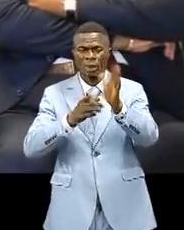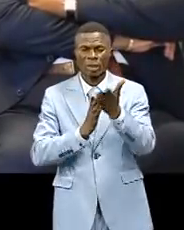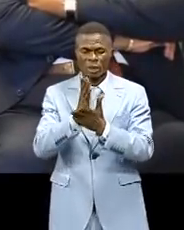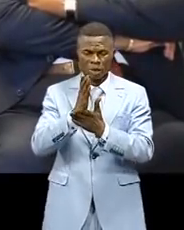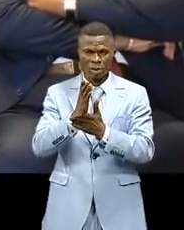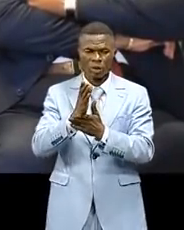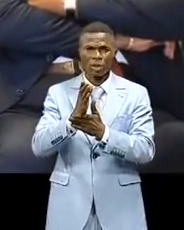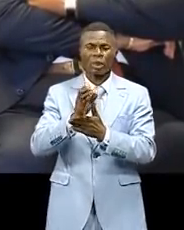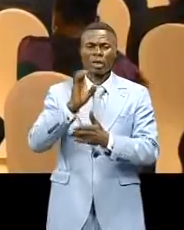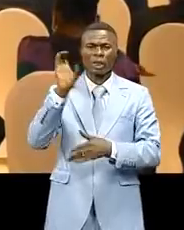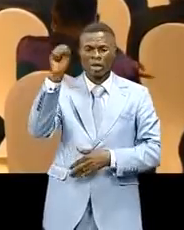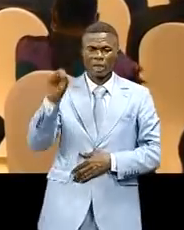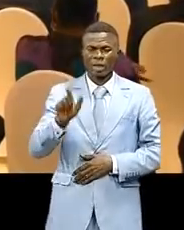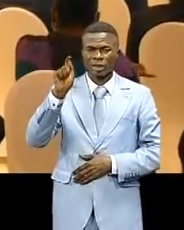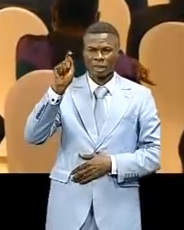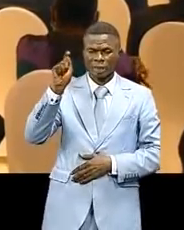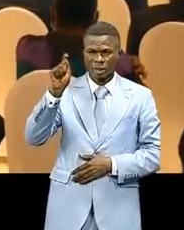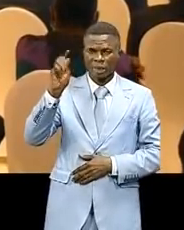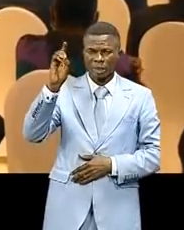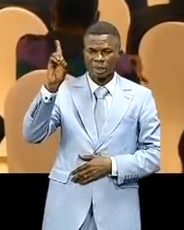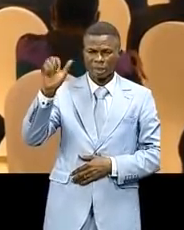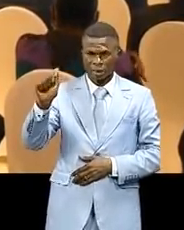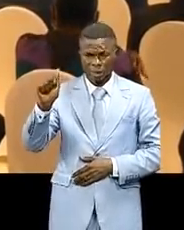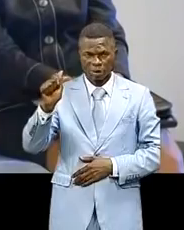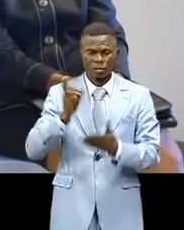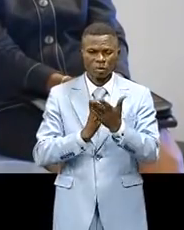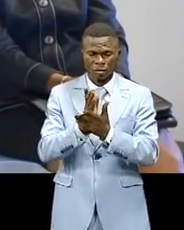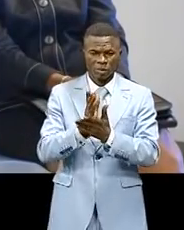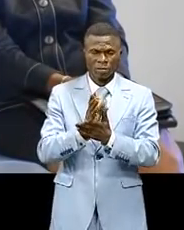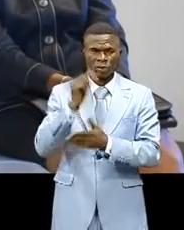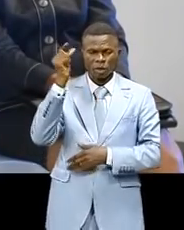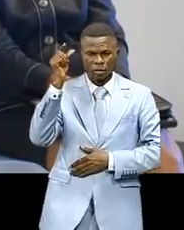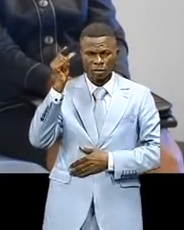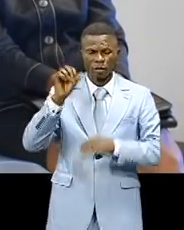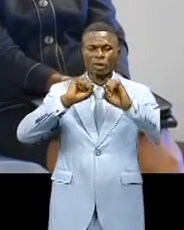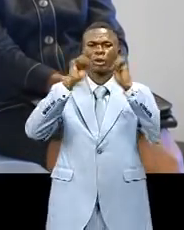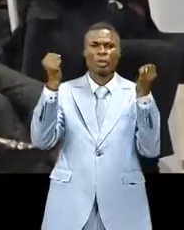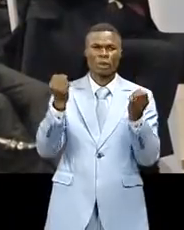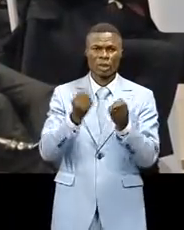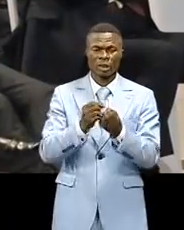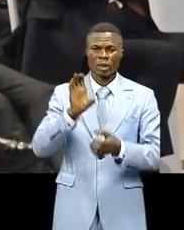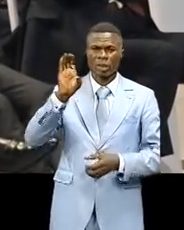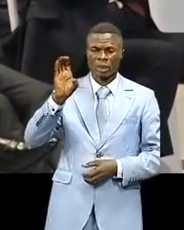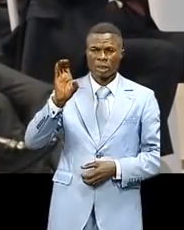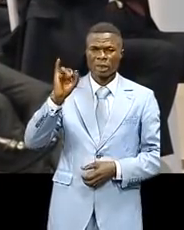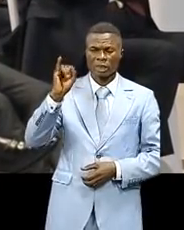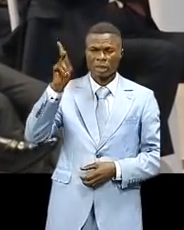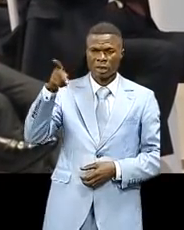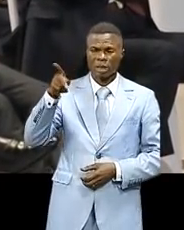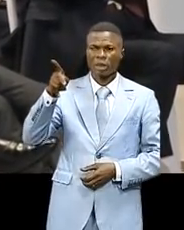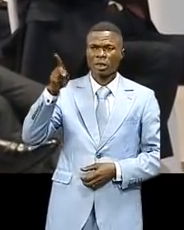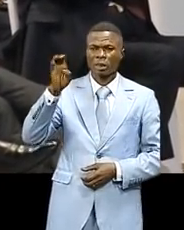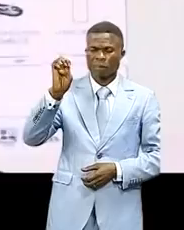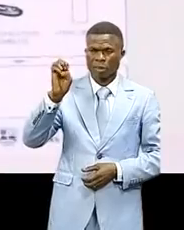sdt mise en place par l'administration douanière avec la société si pire les dix systèmes va